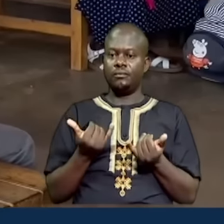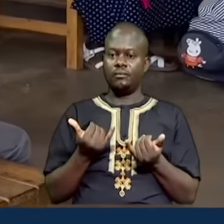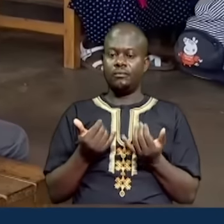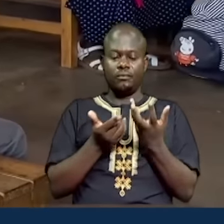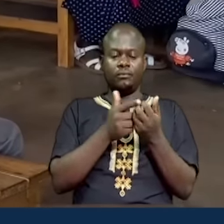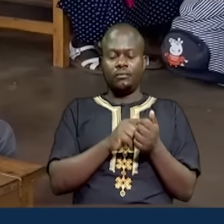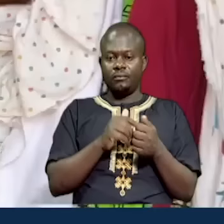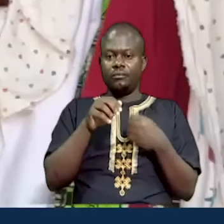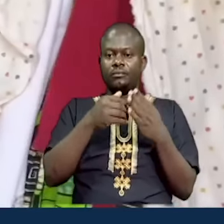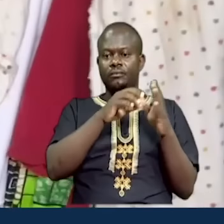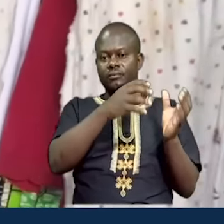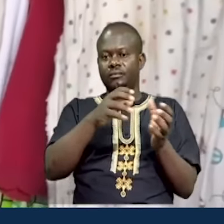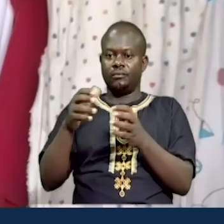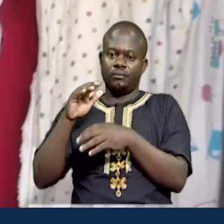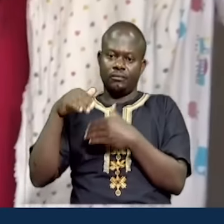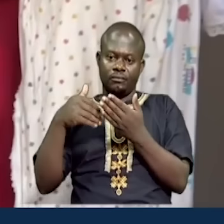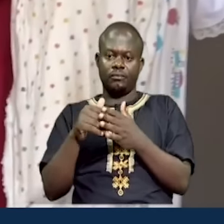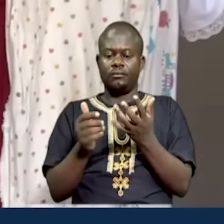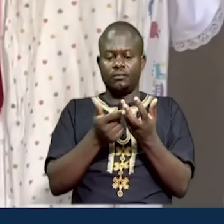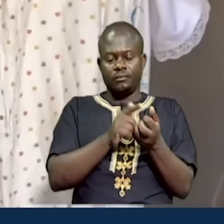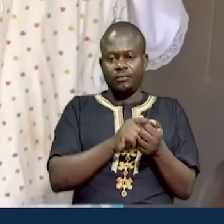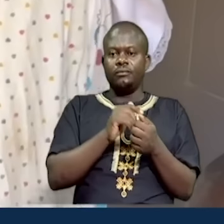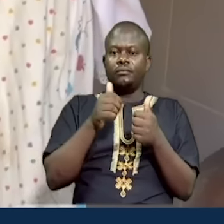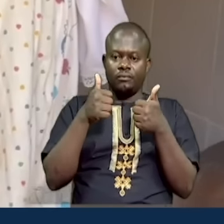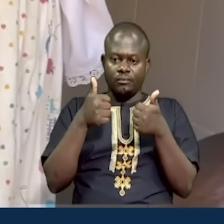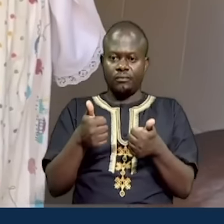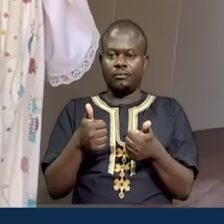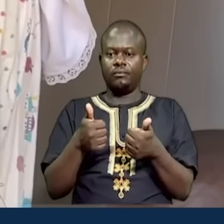byarabazwe muri byiciro byose, byarabazwe mu byiciro byose,